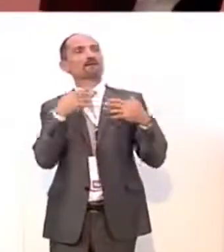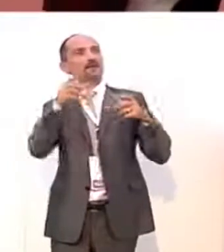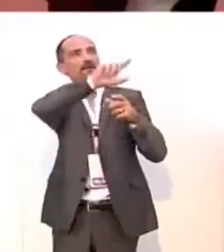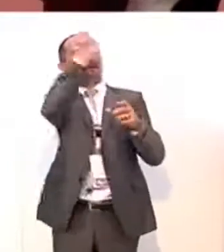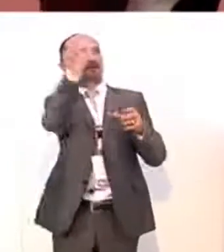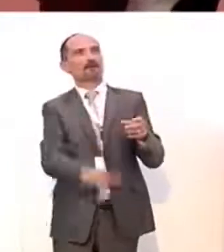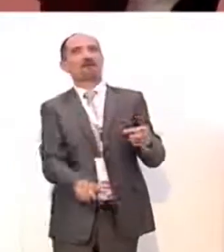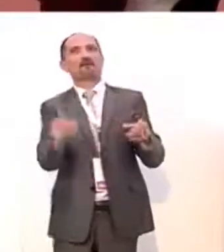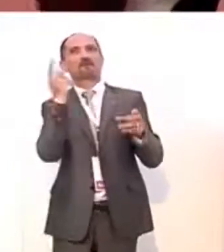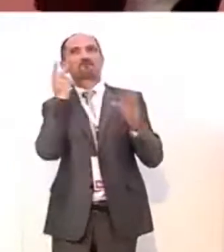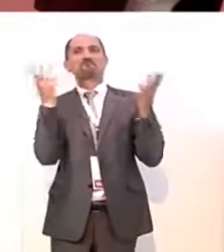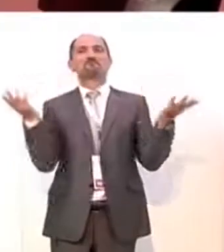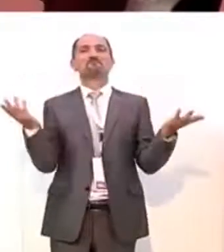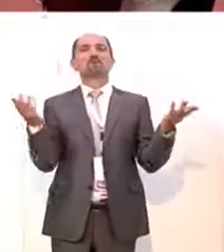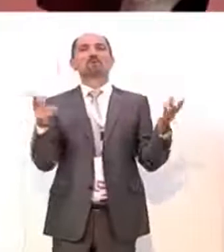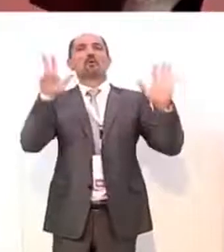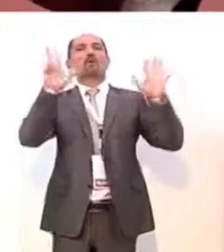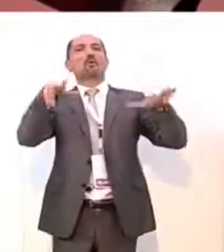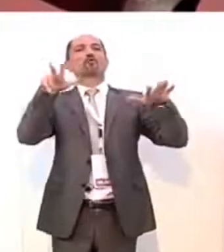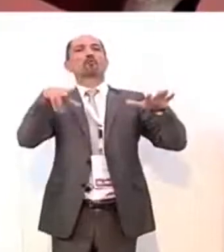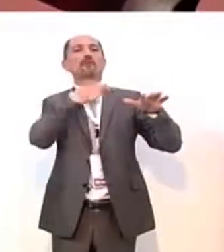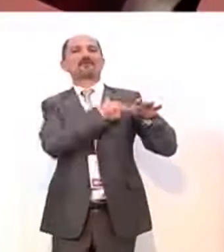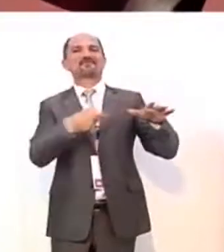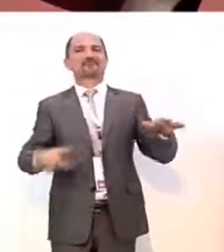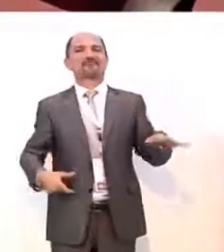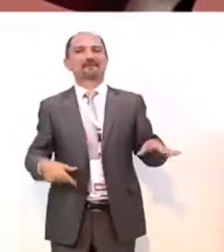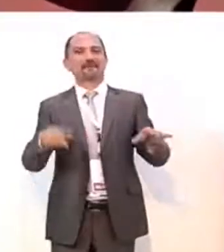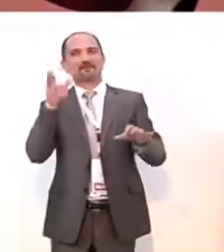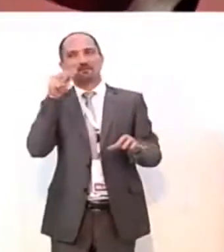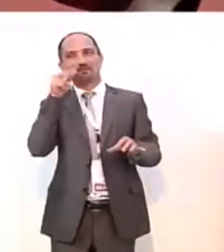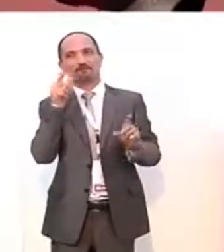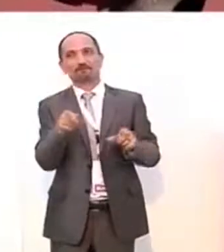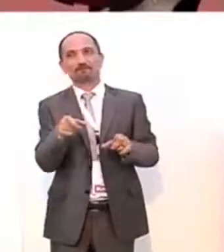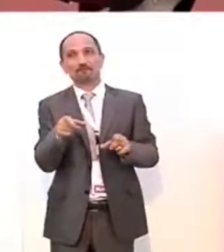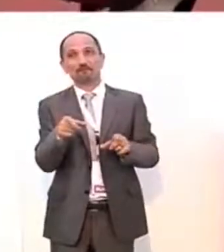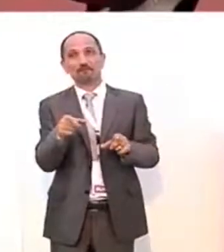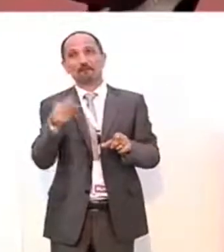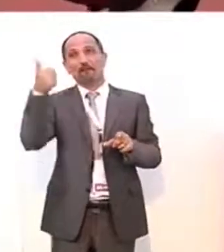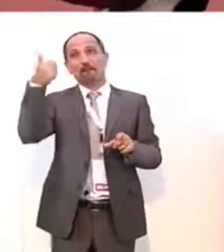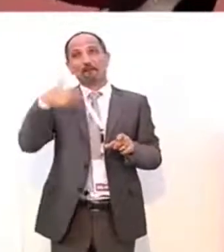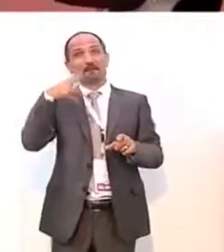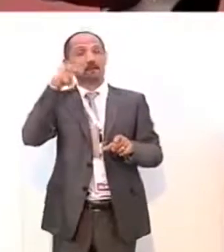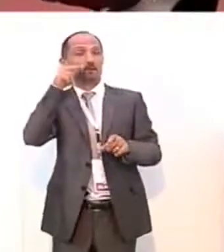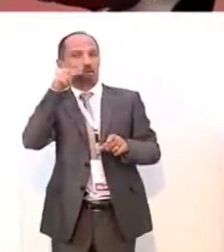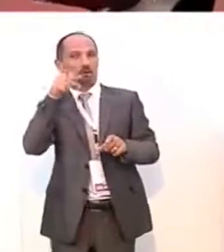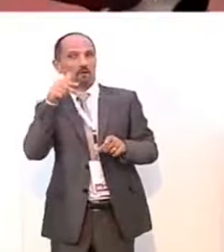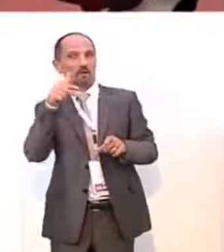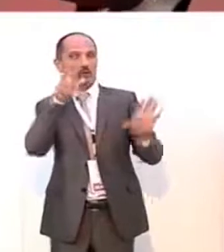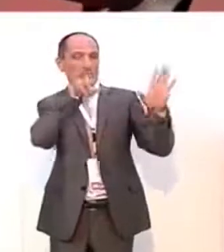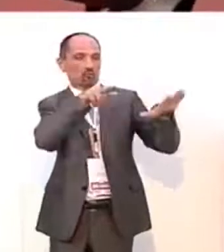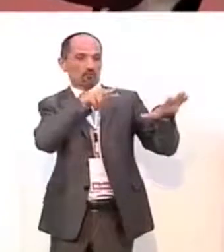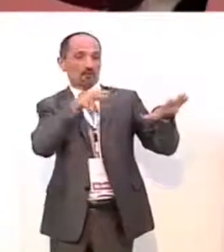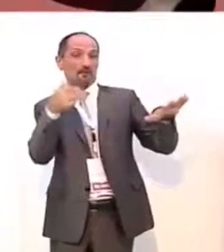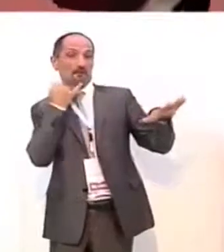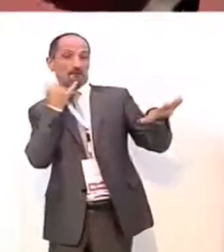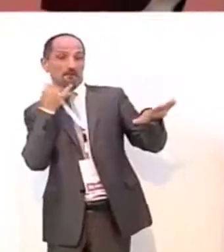penisola, noto come su 8.000 sindaci ci siano soltanto 1.000 sindaci donne, spesso in piccoli